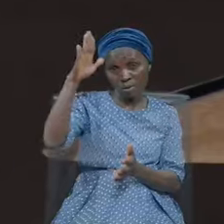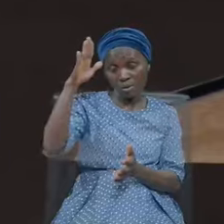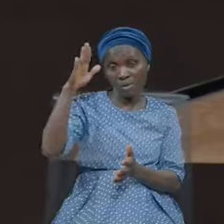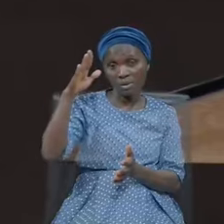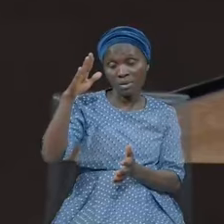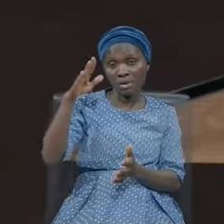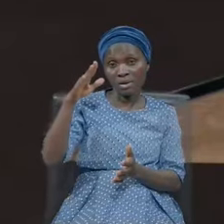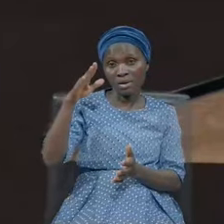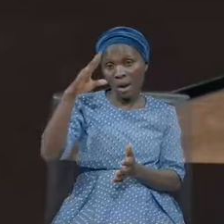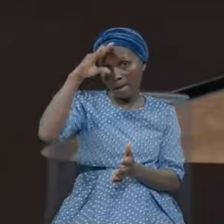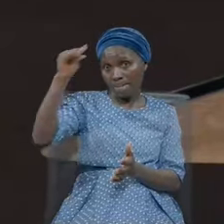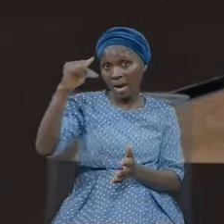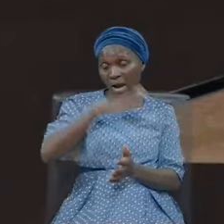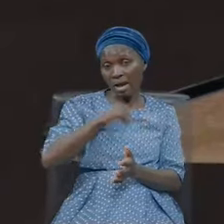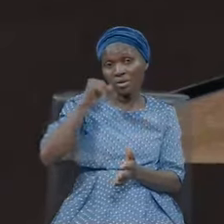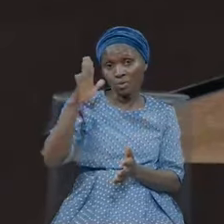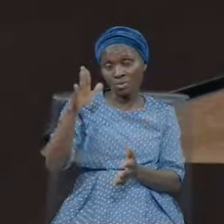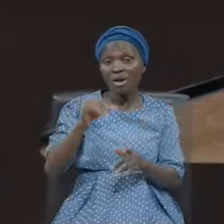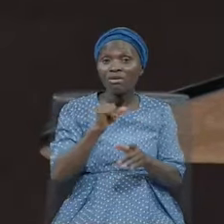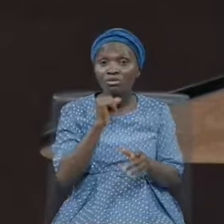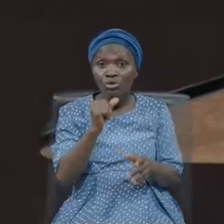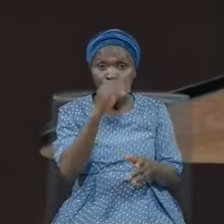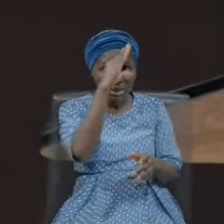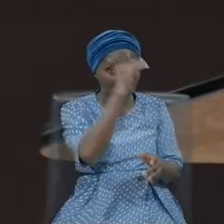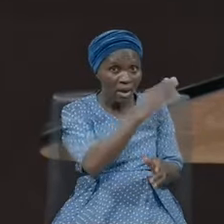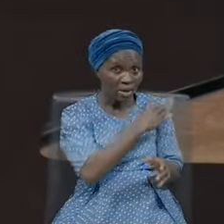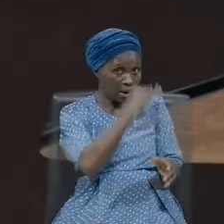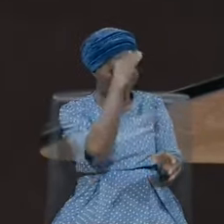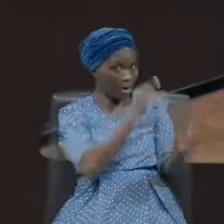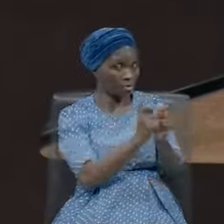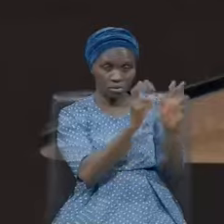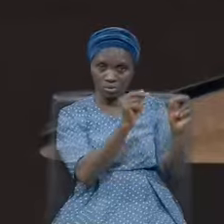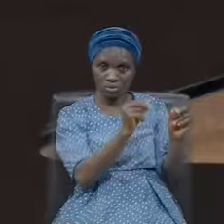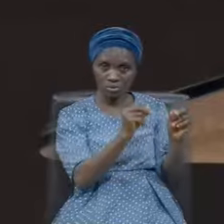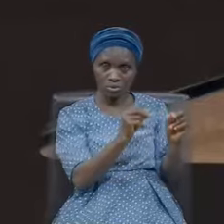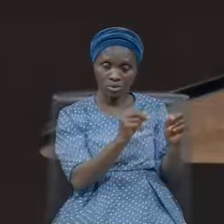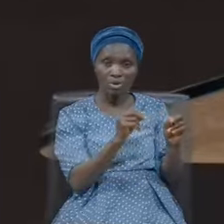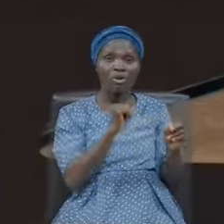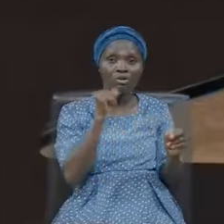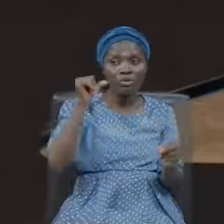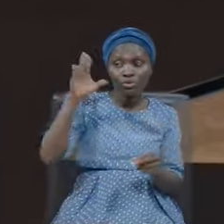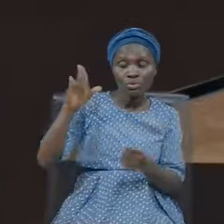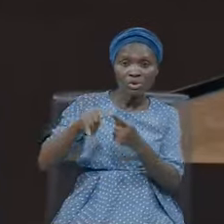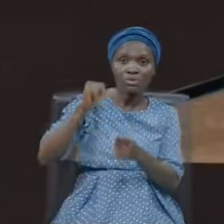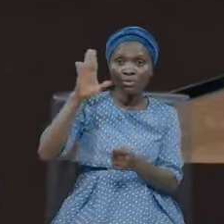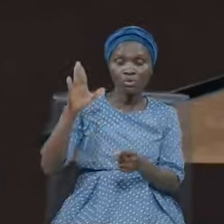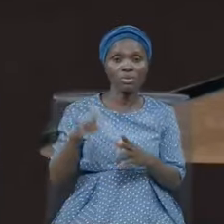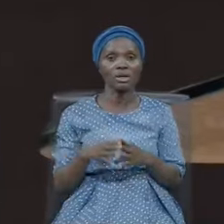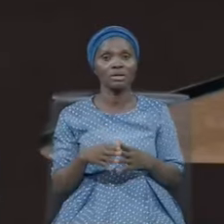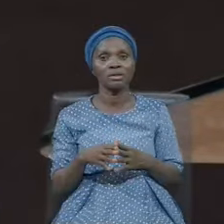un homme, pas une femme et une femme. Se joindre ensemble et emprunter des enfants